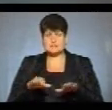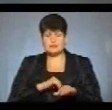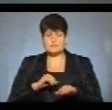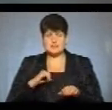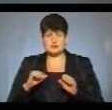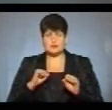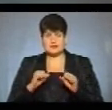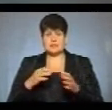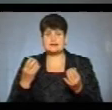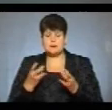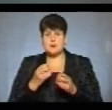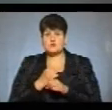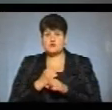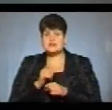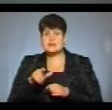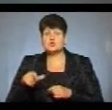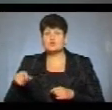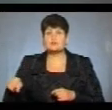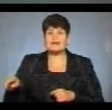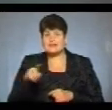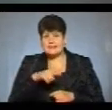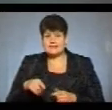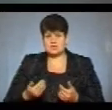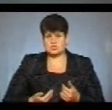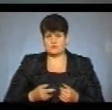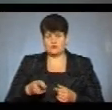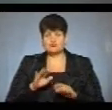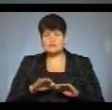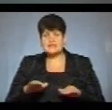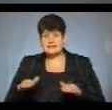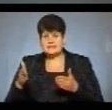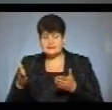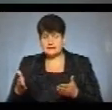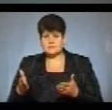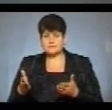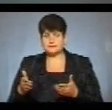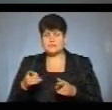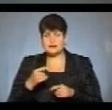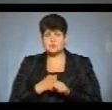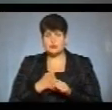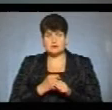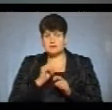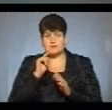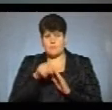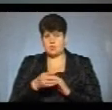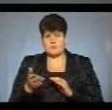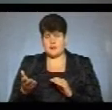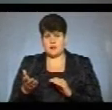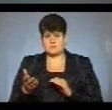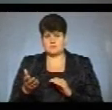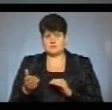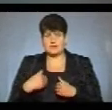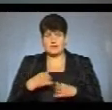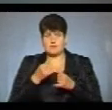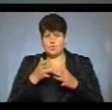працювати своїми людьми, з тими, які там живуть. Щоб ті діти, було так зроблено, туди не потрапляли. Адже ми не